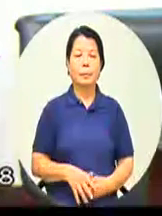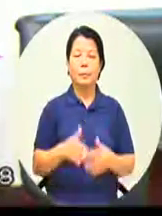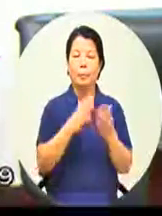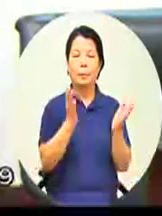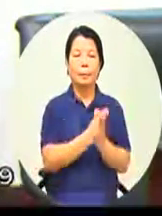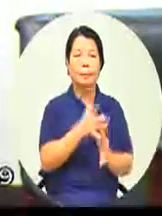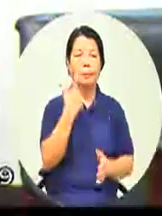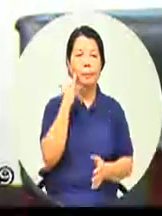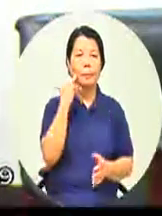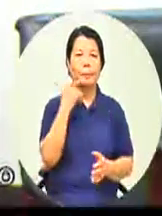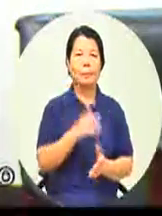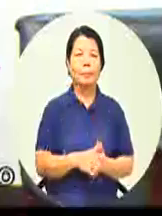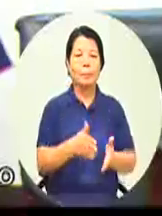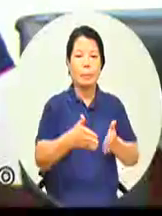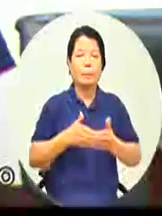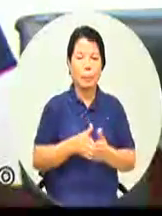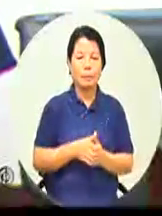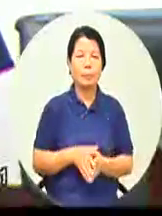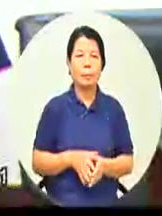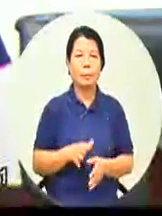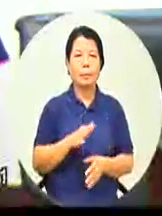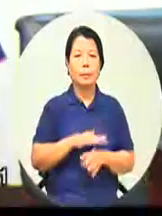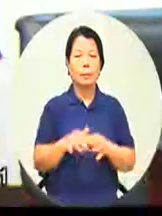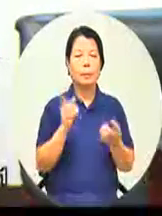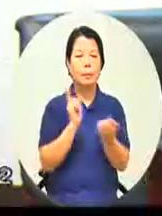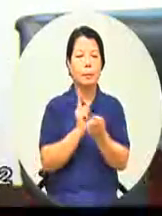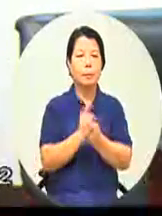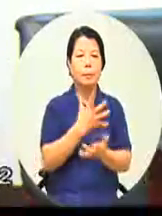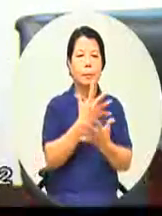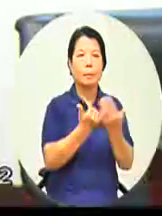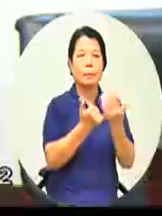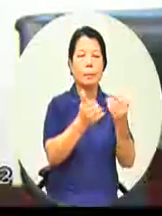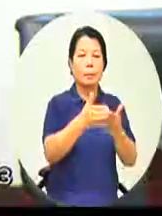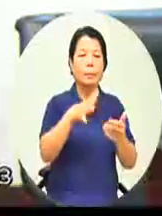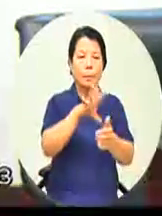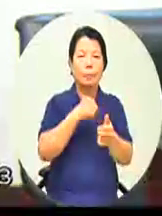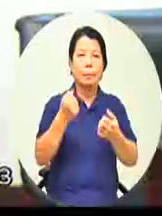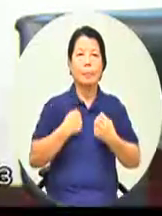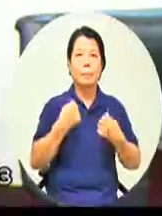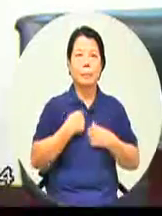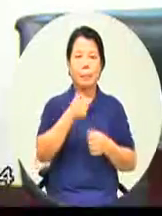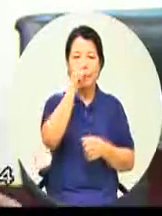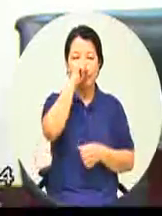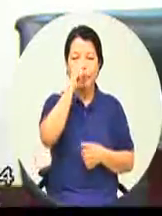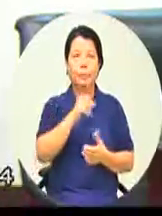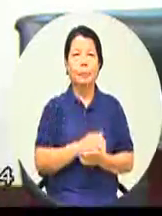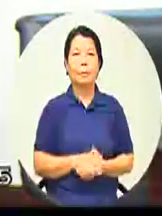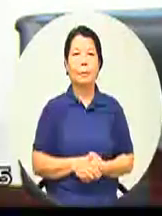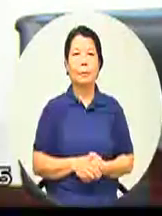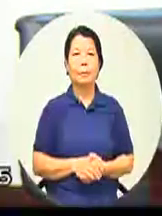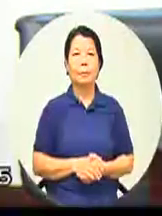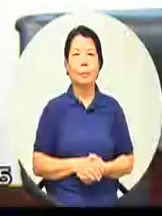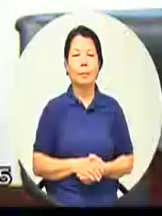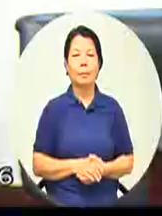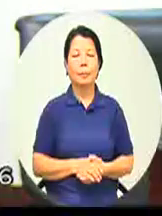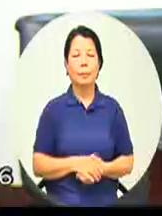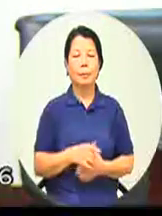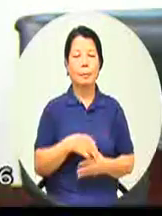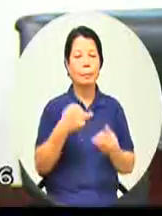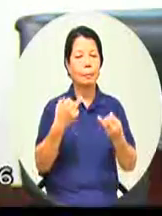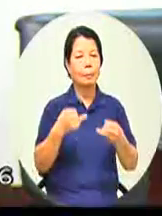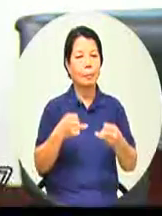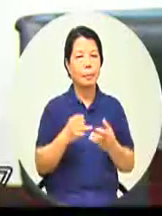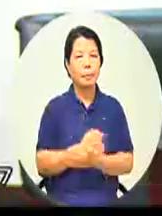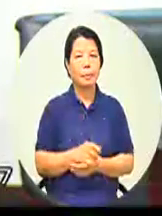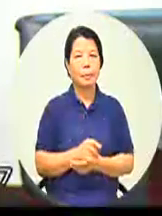们最需要碰到的，他的小朋友要学习到有好的、有好的成绩， 来去